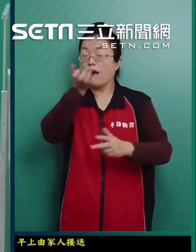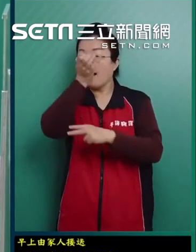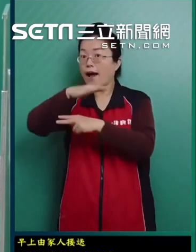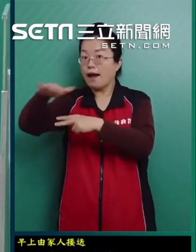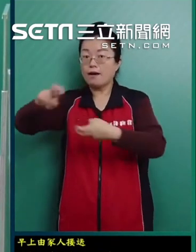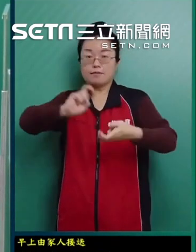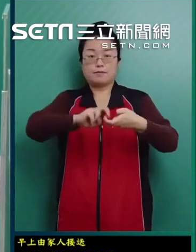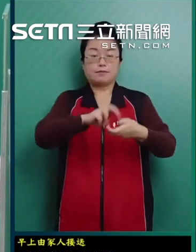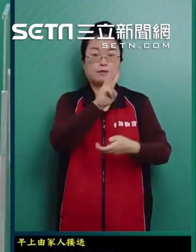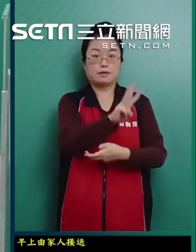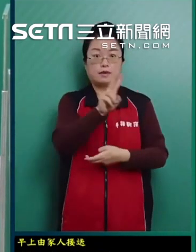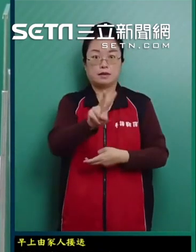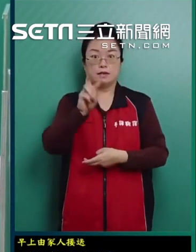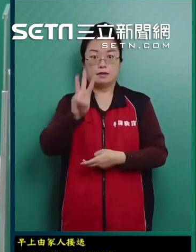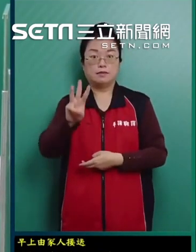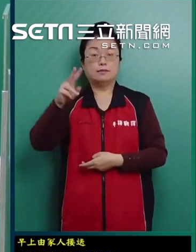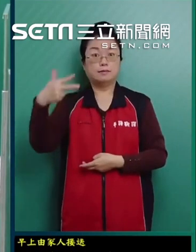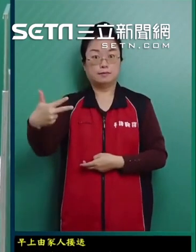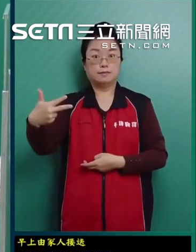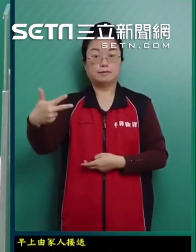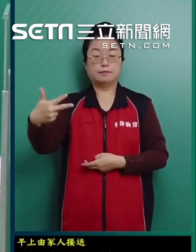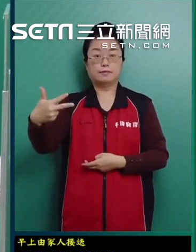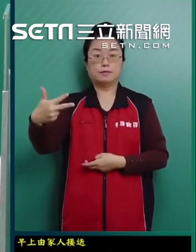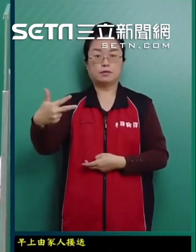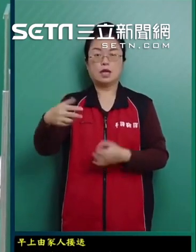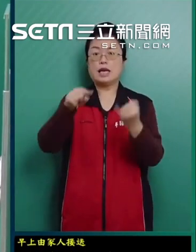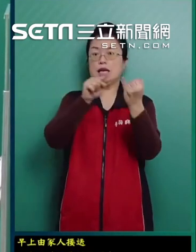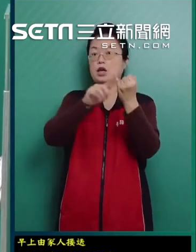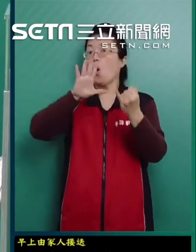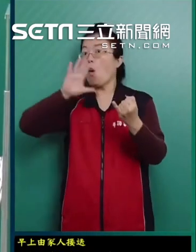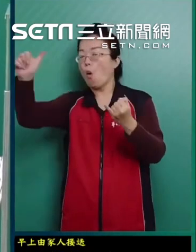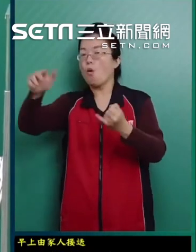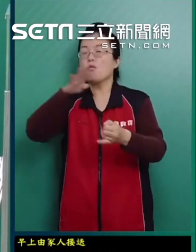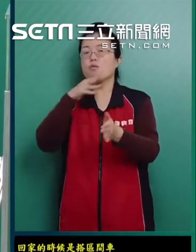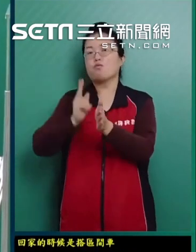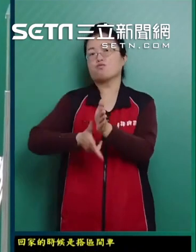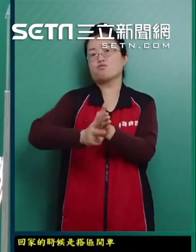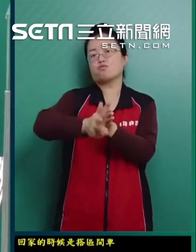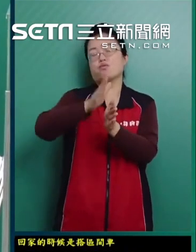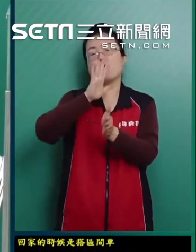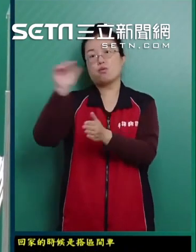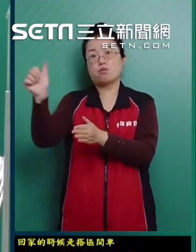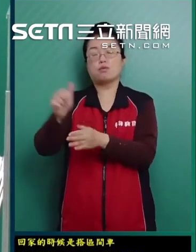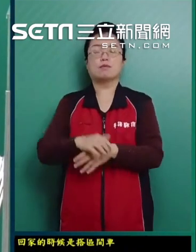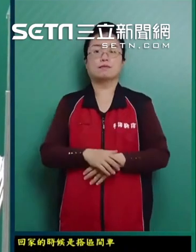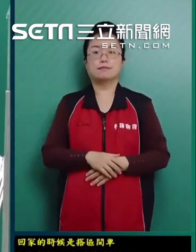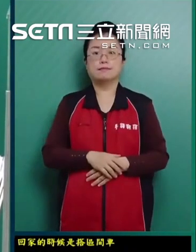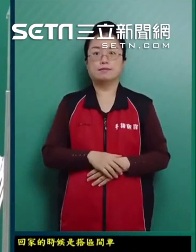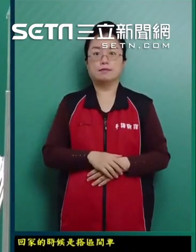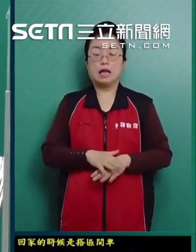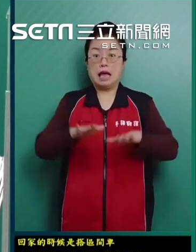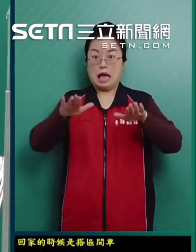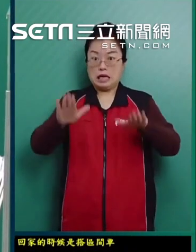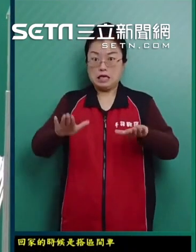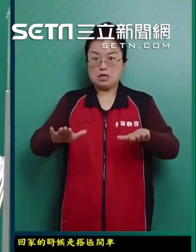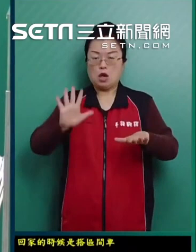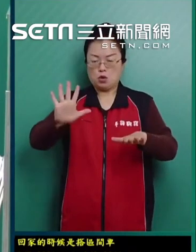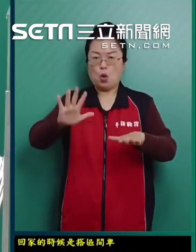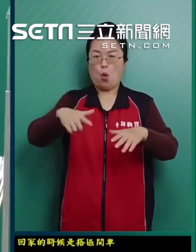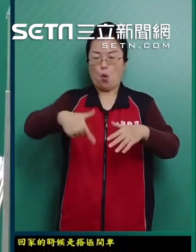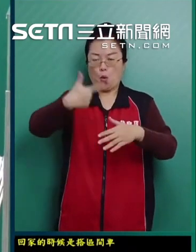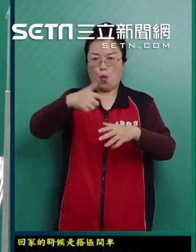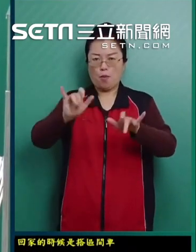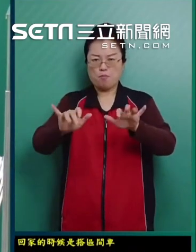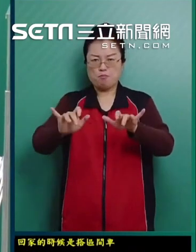车3237，就是他回去的时候是搭区间车回去。那我们也尽快的再捞我们的十连制的一个名单来